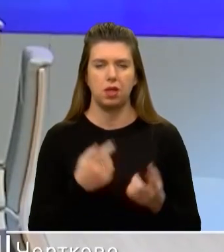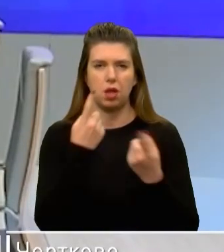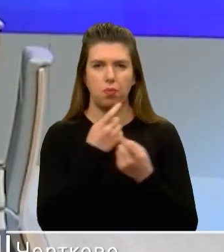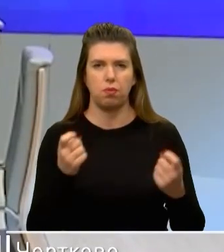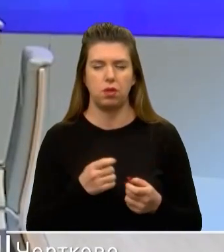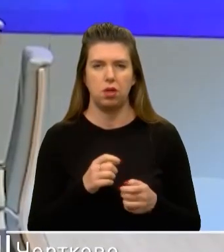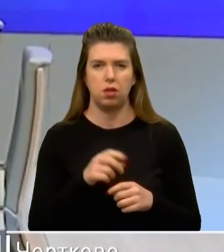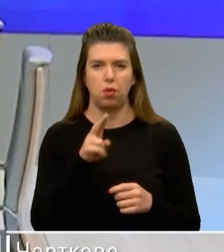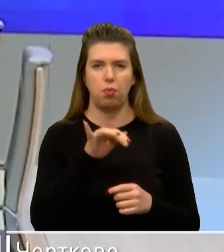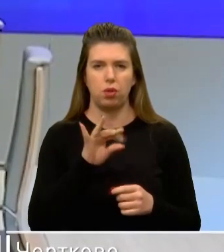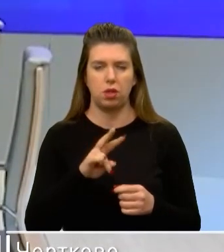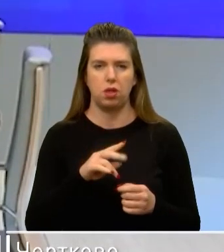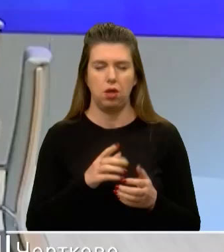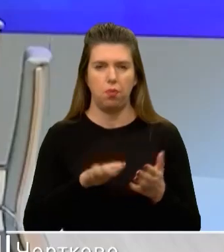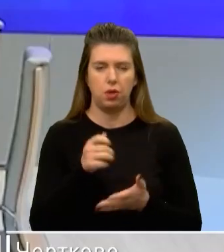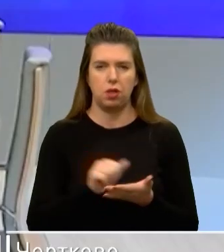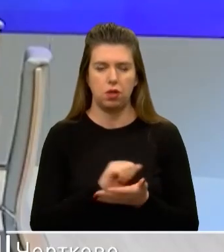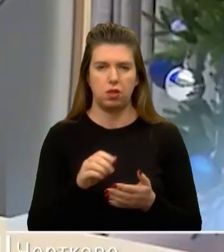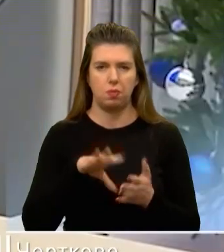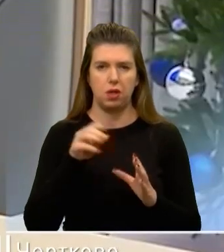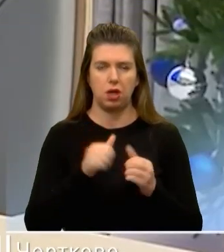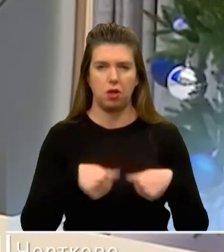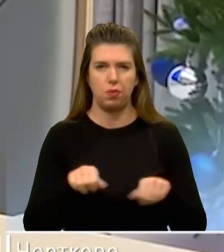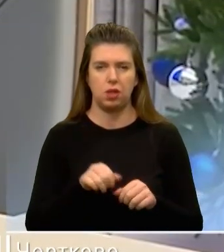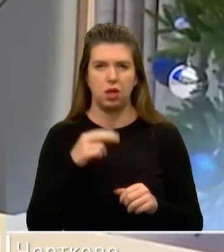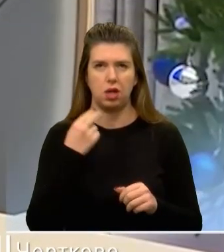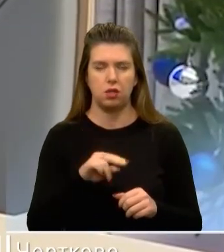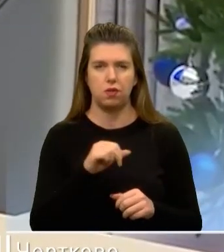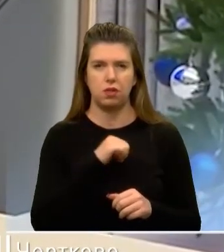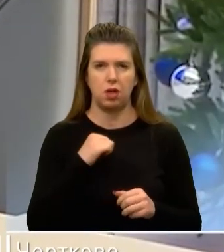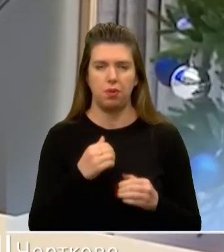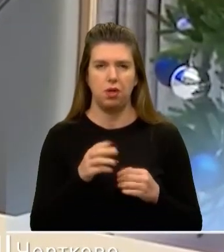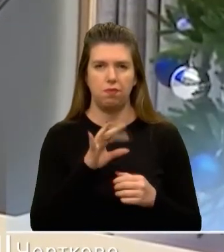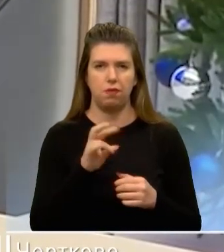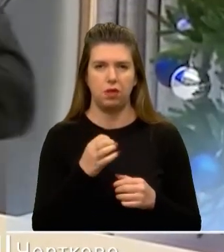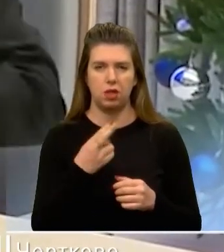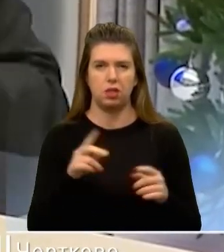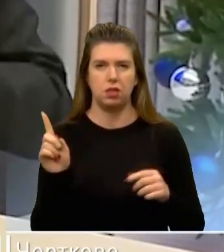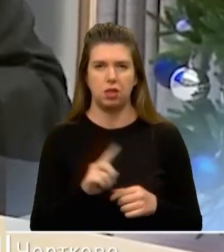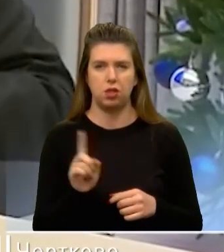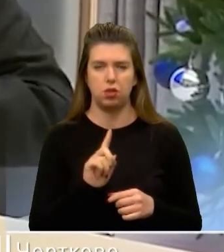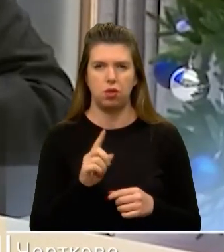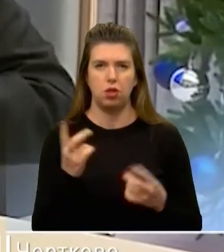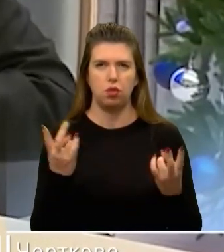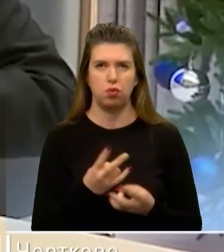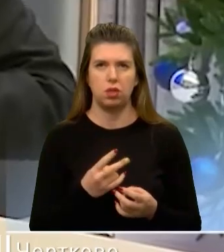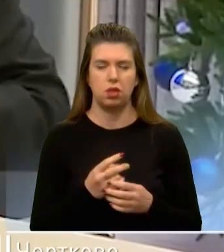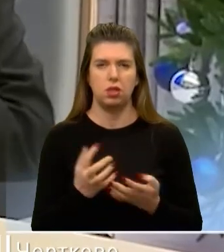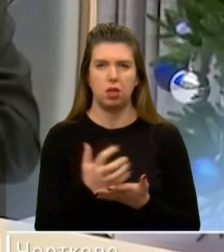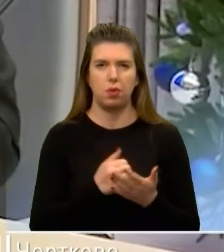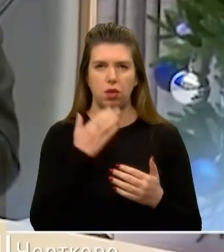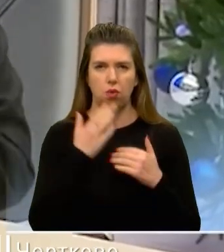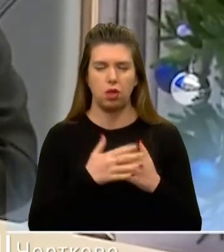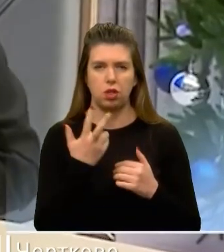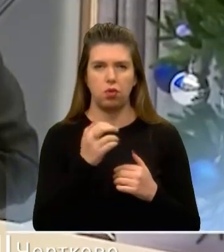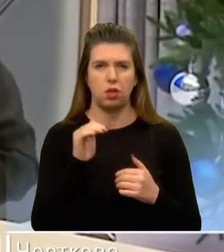Лиде подал документы в избирательную комиссию в качестве самовыдвиженцем необходимо собрать около